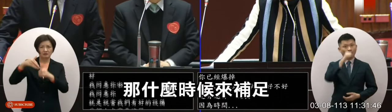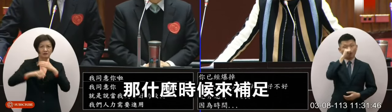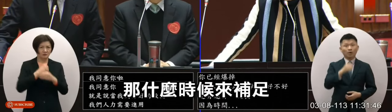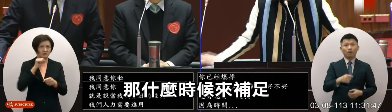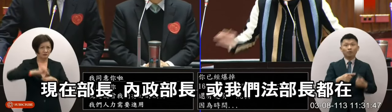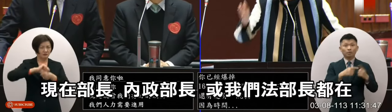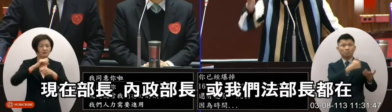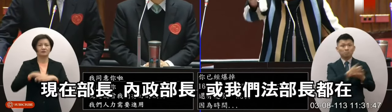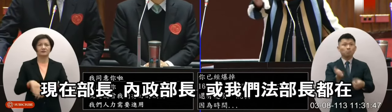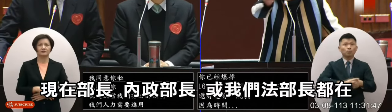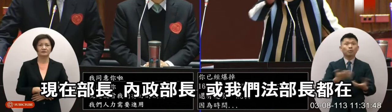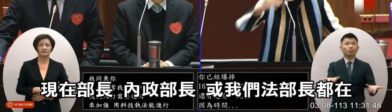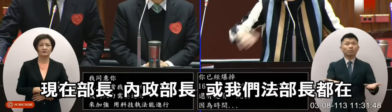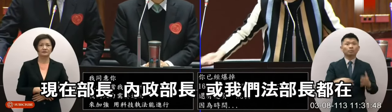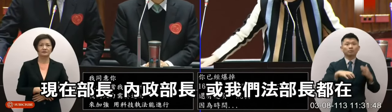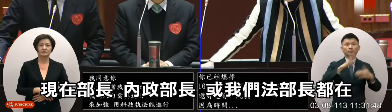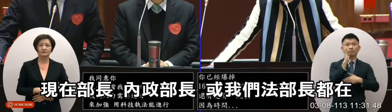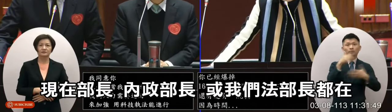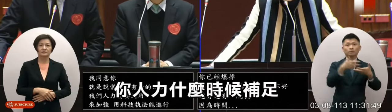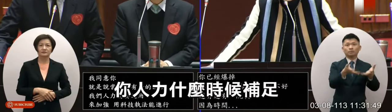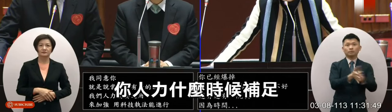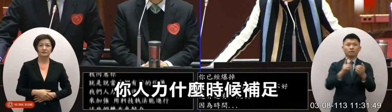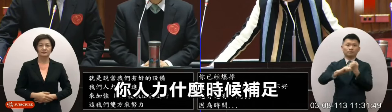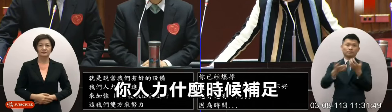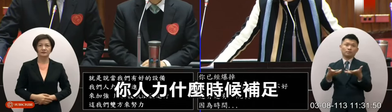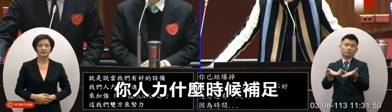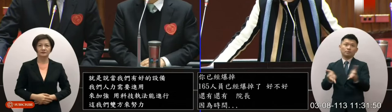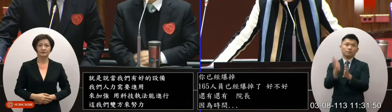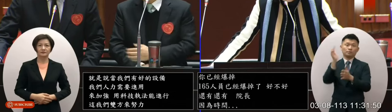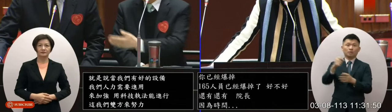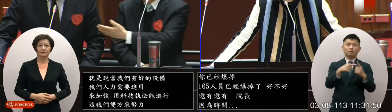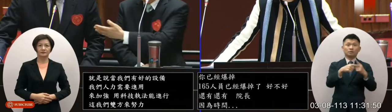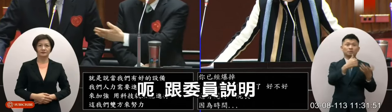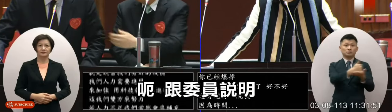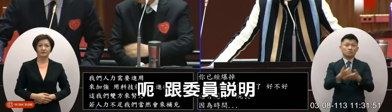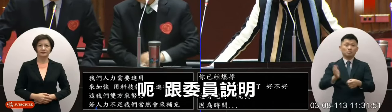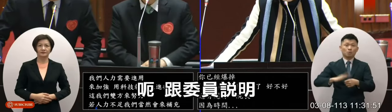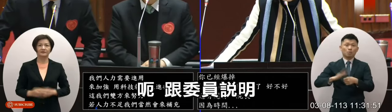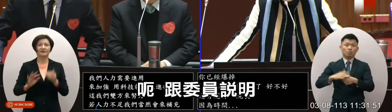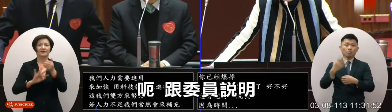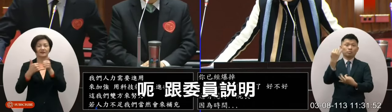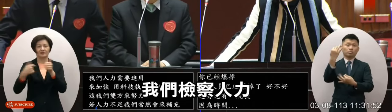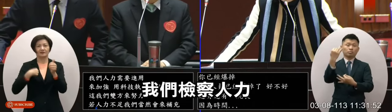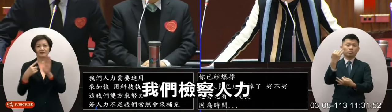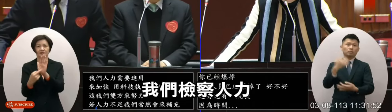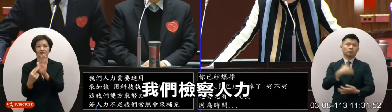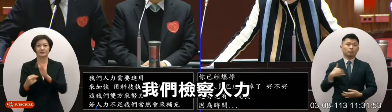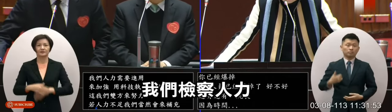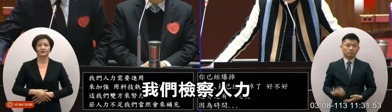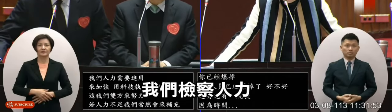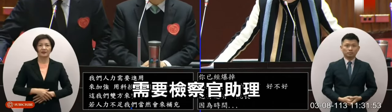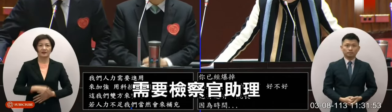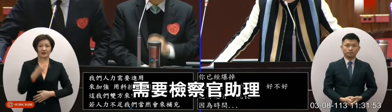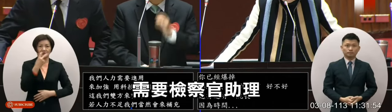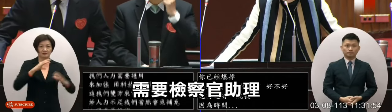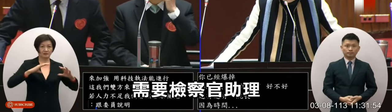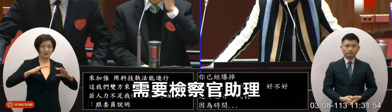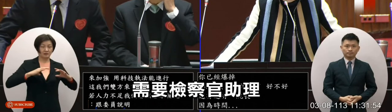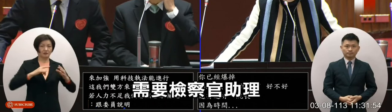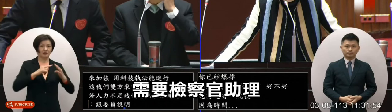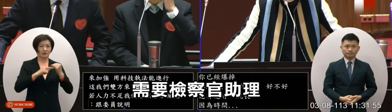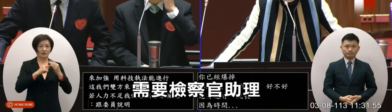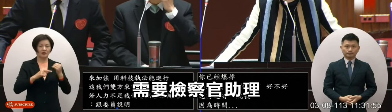来补足？现在部长、内政部长或我们的法部长都在，你人力什么时候补足？ 跟委员说明，我们检察人力啊，需要检